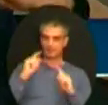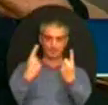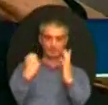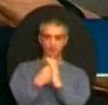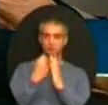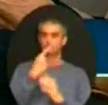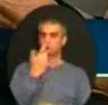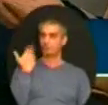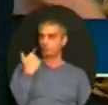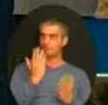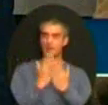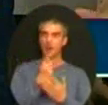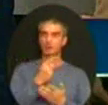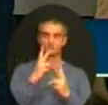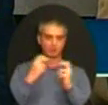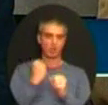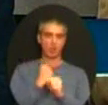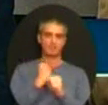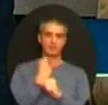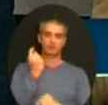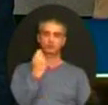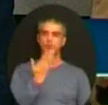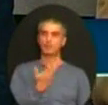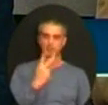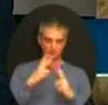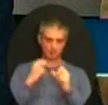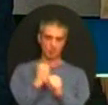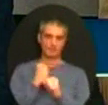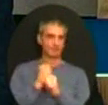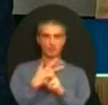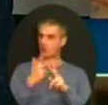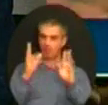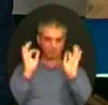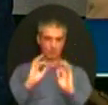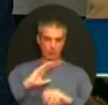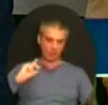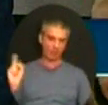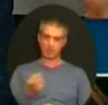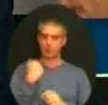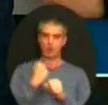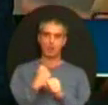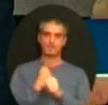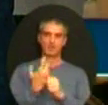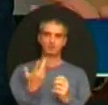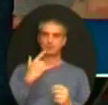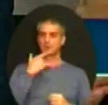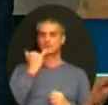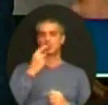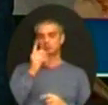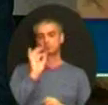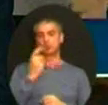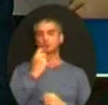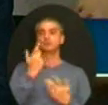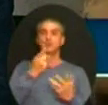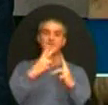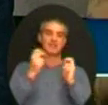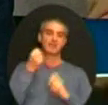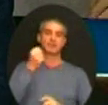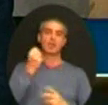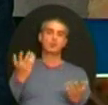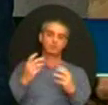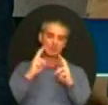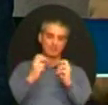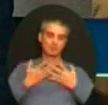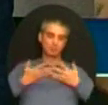בסוף השבוע שעבר, העיר עובדת בשבת, העיר עובדת, לא רק מרקולים, בכלל, עכשיו, נכון, זה חילול שבת, אבל זאת עיר תיירות,